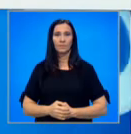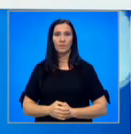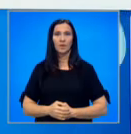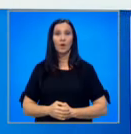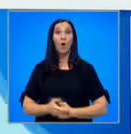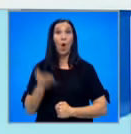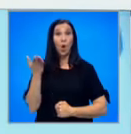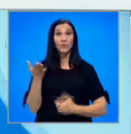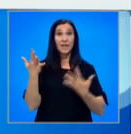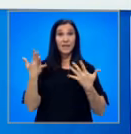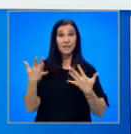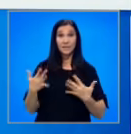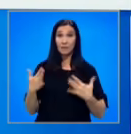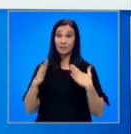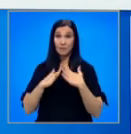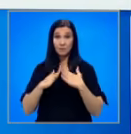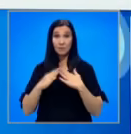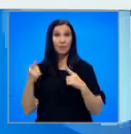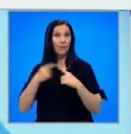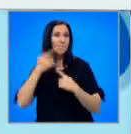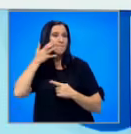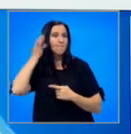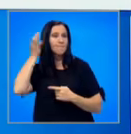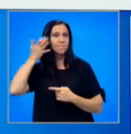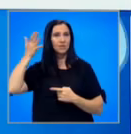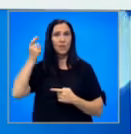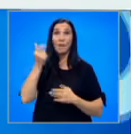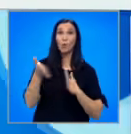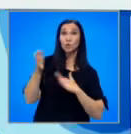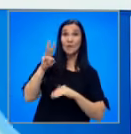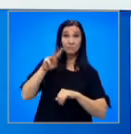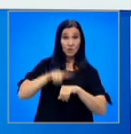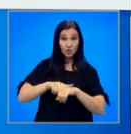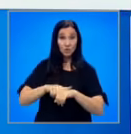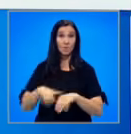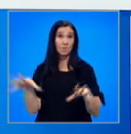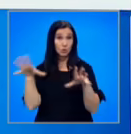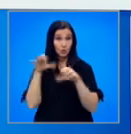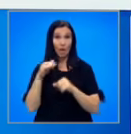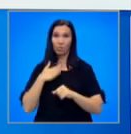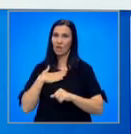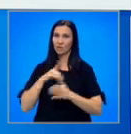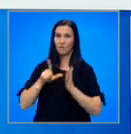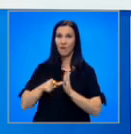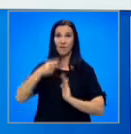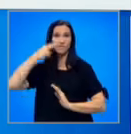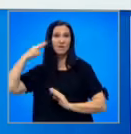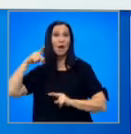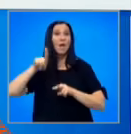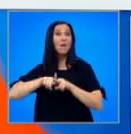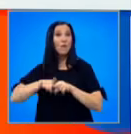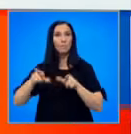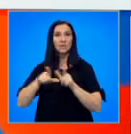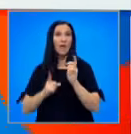И от тези данни за бита ни към мечтите. Малко след 3 часа през нощта, наше време, компанията на Илон